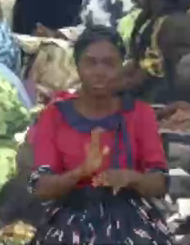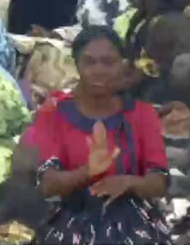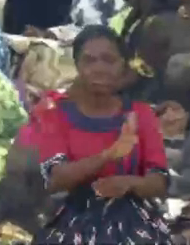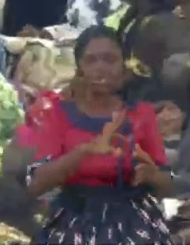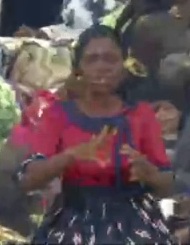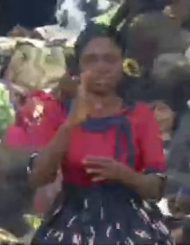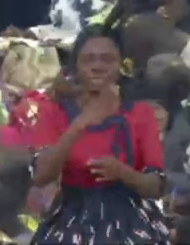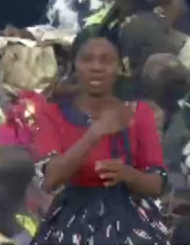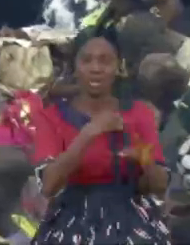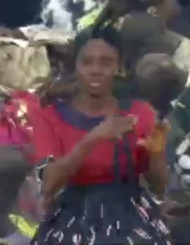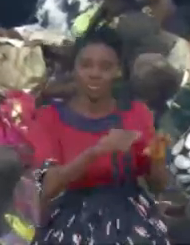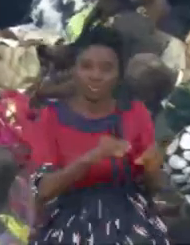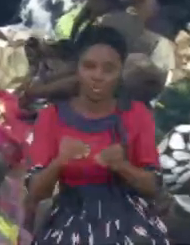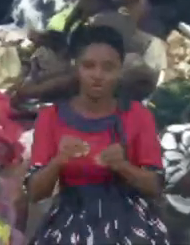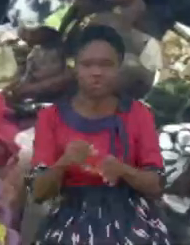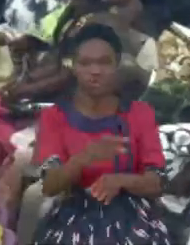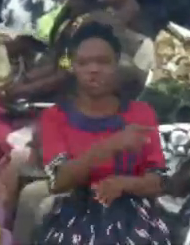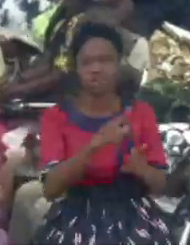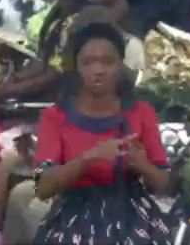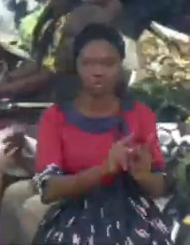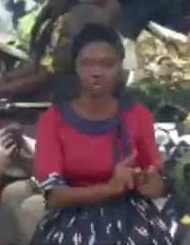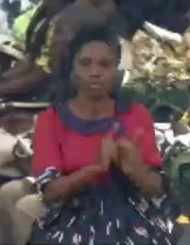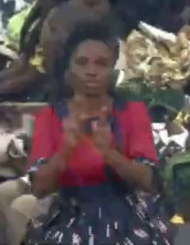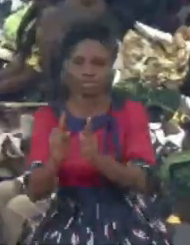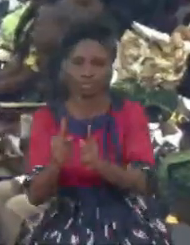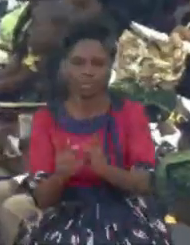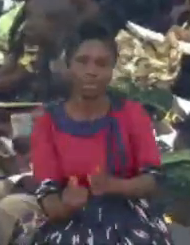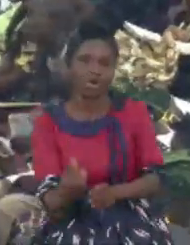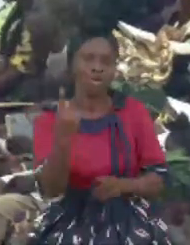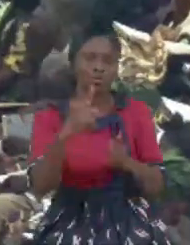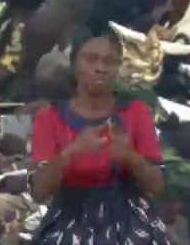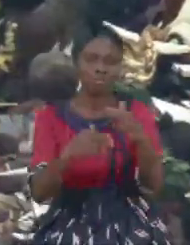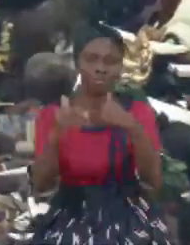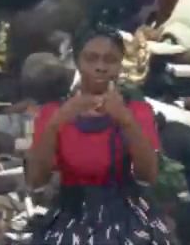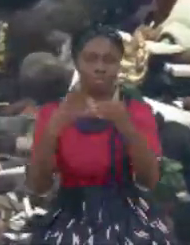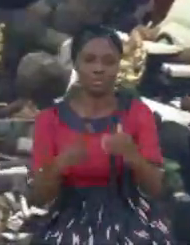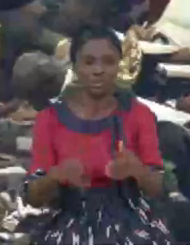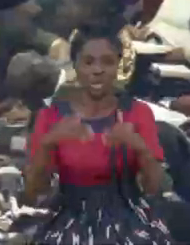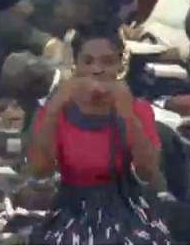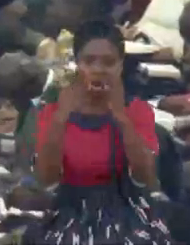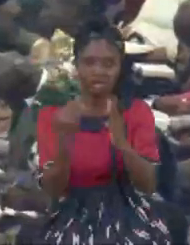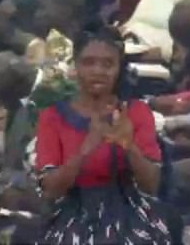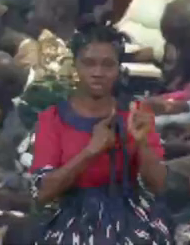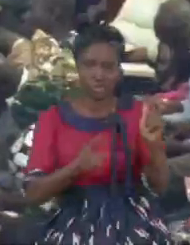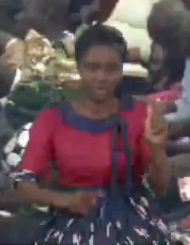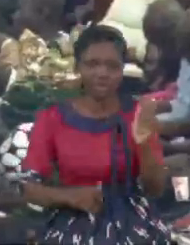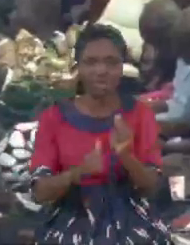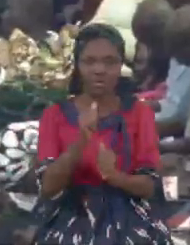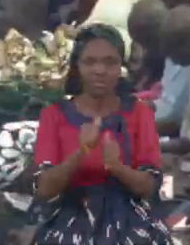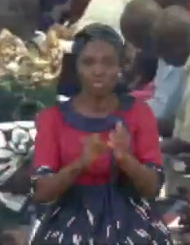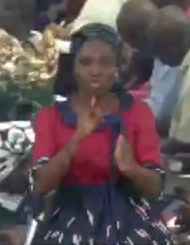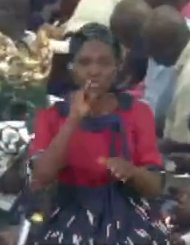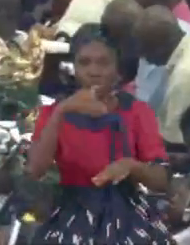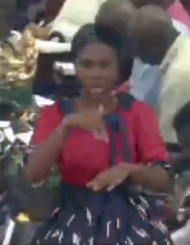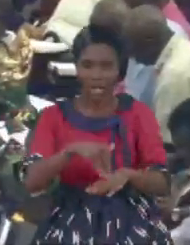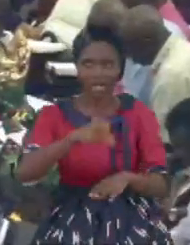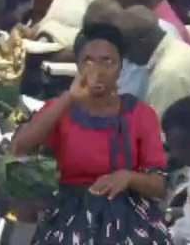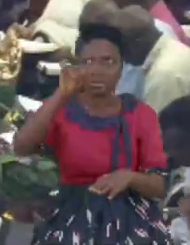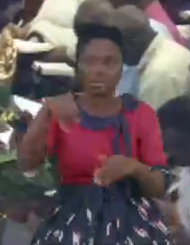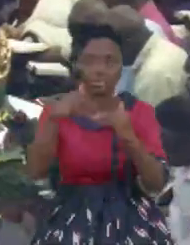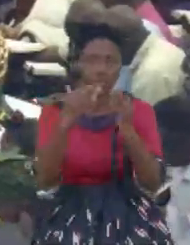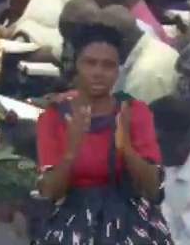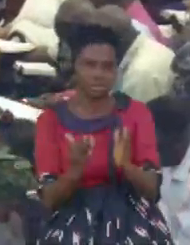réveille l'esprit, se levèrent pour aller bâtir la maison de l'Éternel à